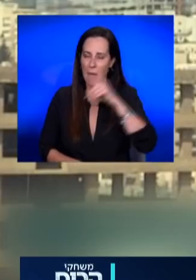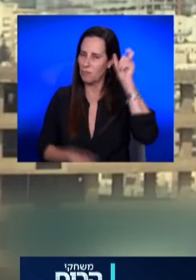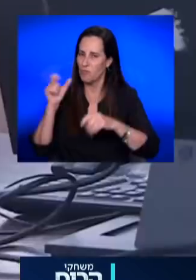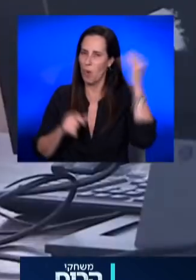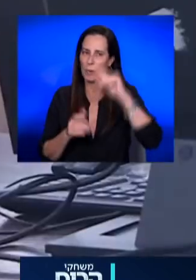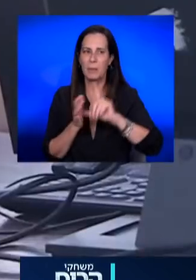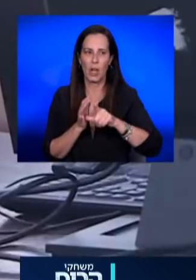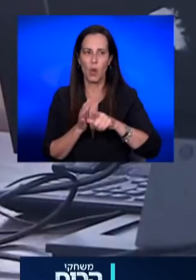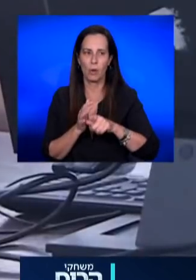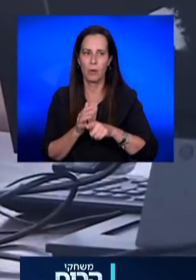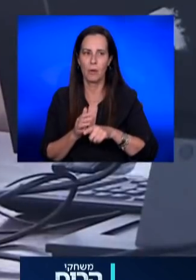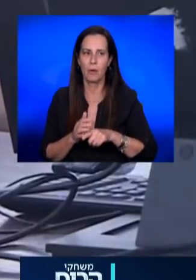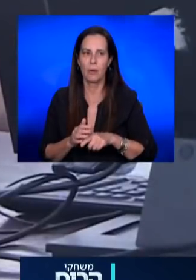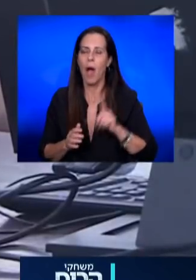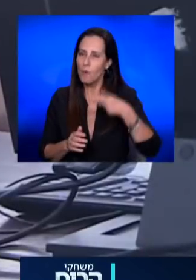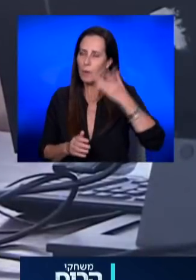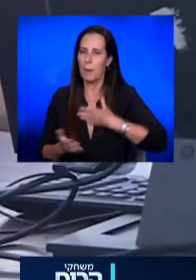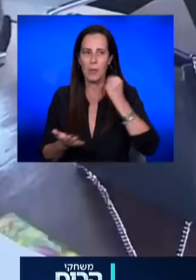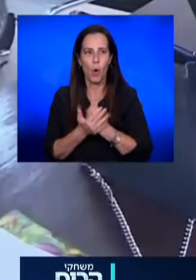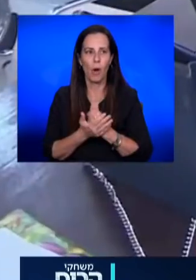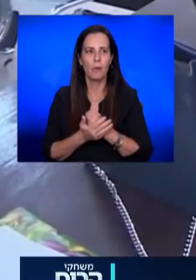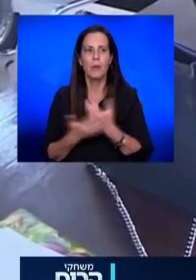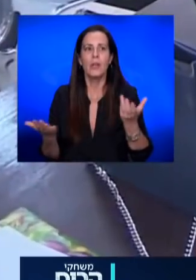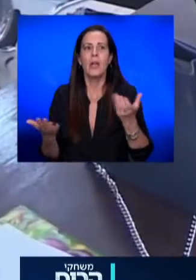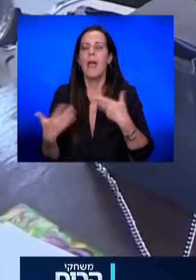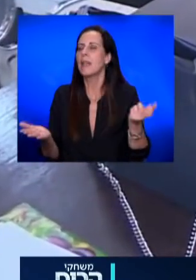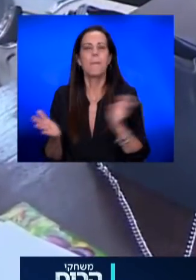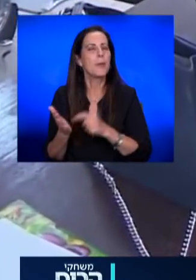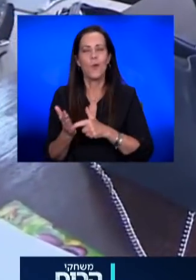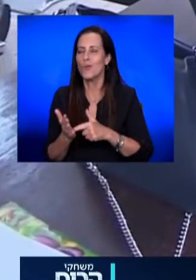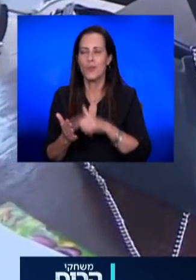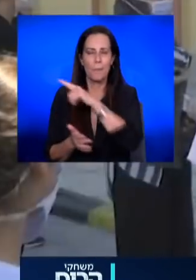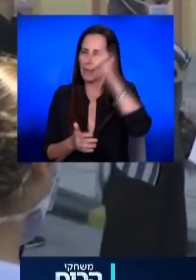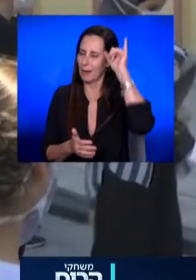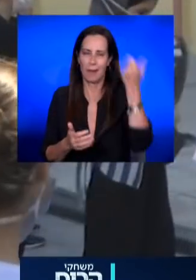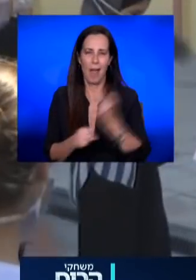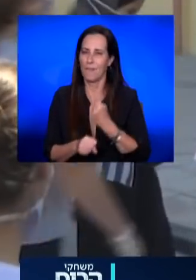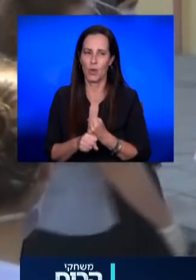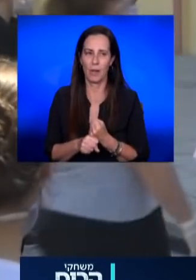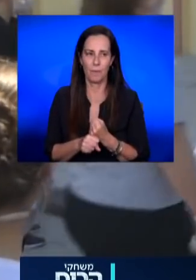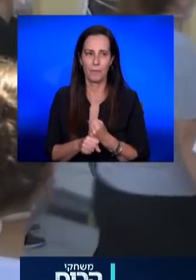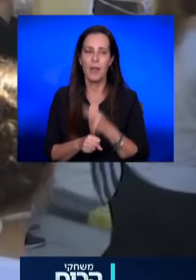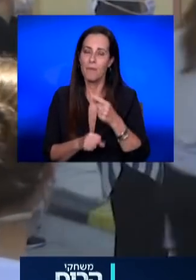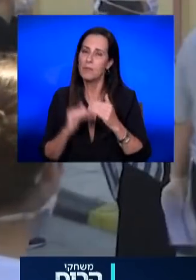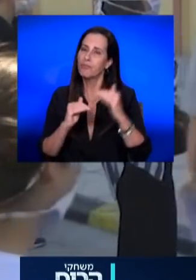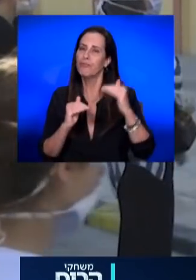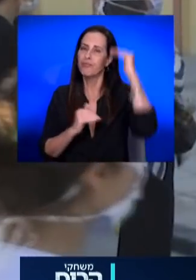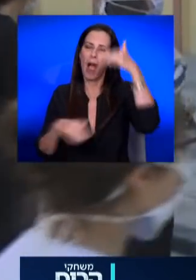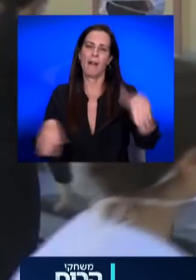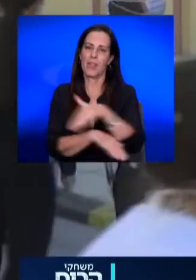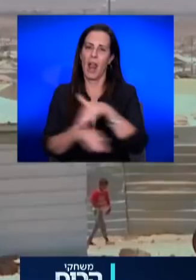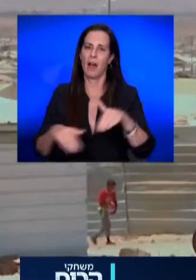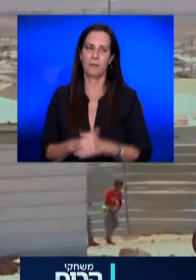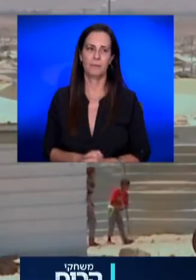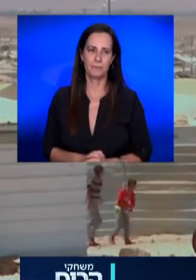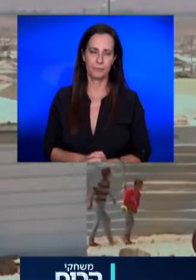עדד שהדת אלג'אמעיה, פי תחסוסת, ליסת מטלובה פי על הסוק אלמחלי, אטבקה כמעט סהם דלכה פי זיאד עדד